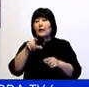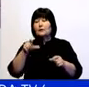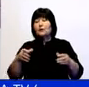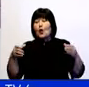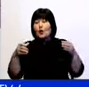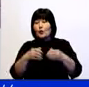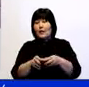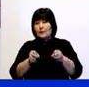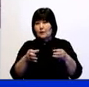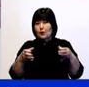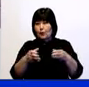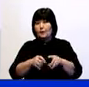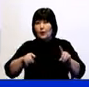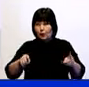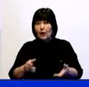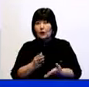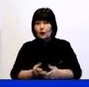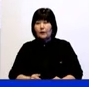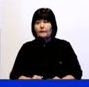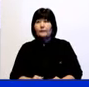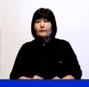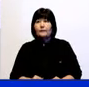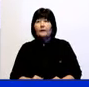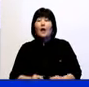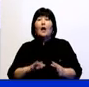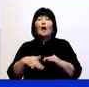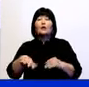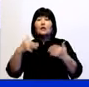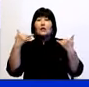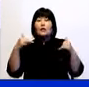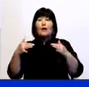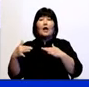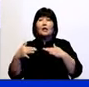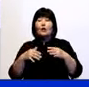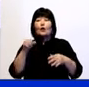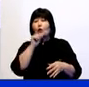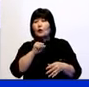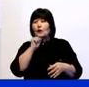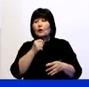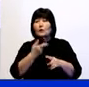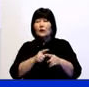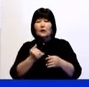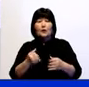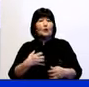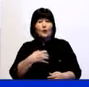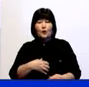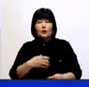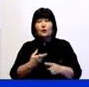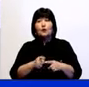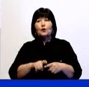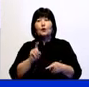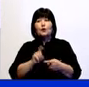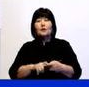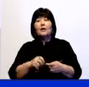ұйымдасқан қылмыстық топтар қолға түскен. Ауылдық жерлерде мал ұрлығымен күрес мәселесі әлі де өзекті. Сол себепті